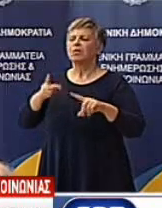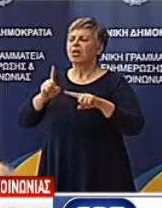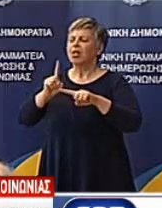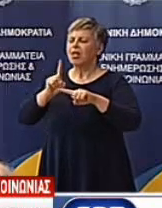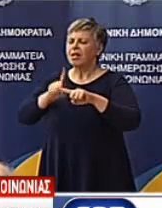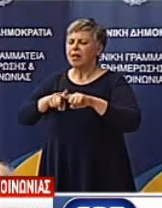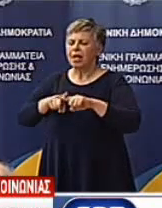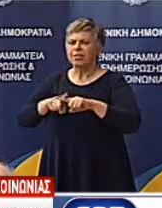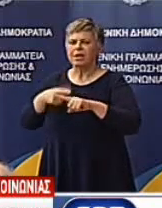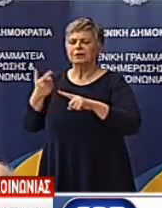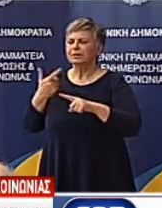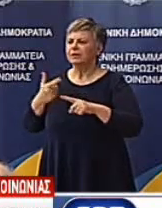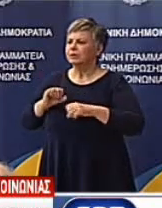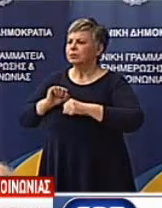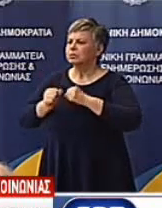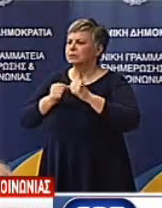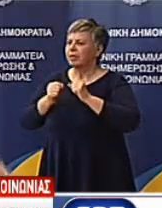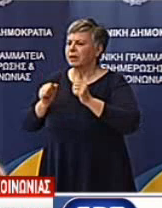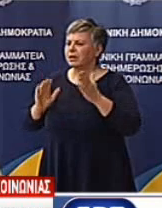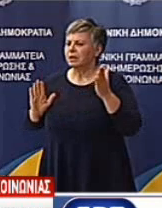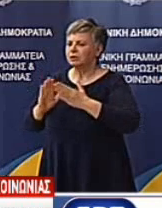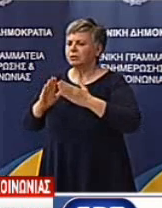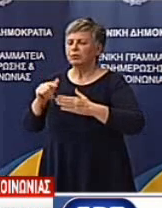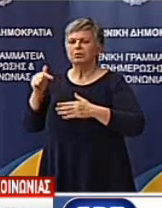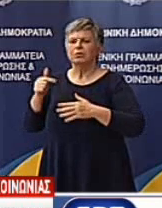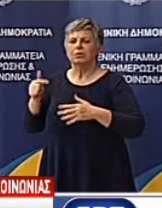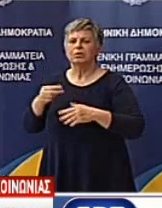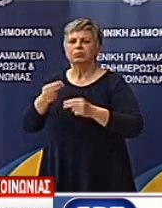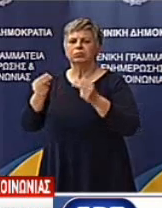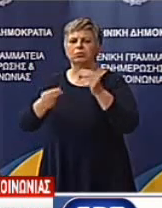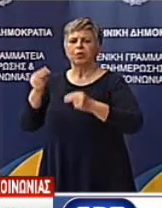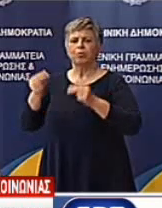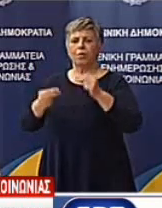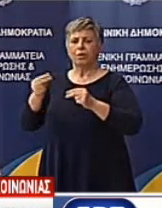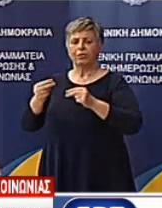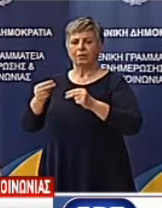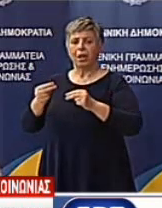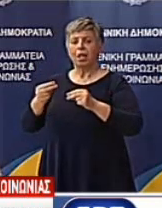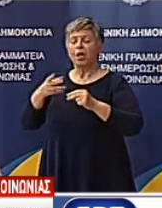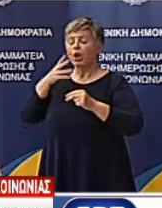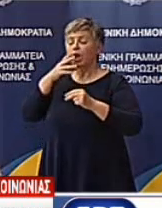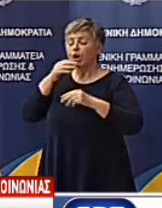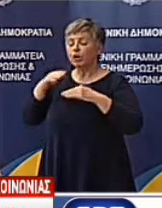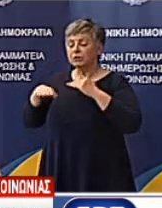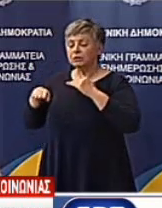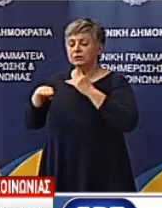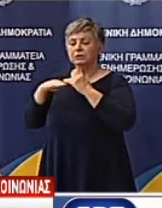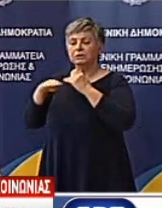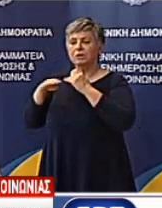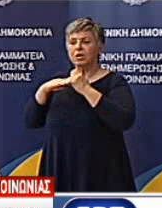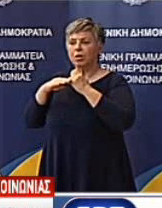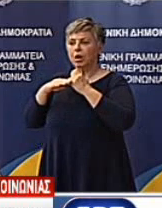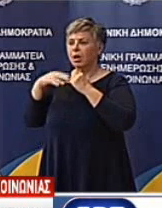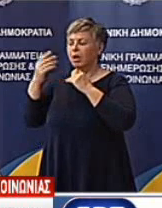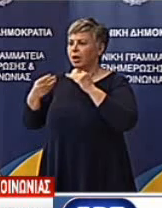να αντιμετωπίσει ως χώρα πρώτης εισόδου και πρώτης υποδοχής, καλείται να αντιμετωπίσει και το έχει κάνει μέχρι